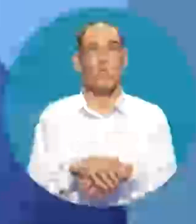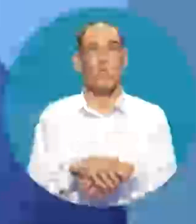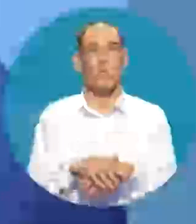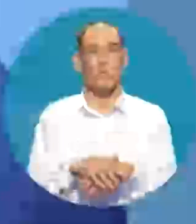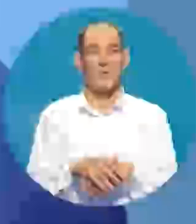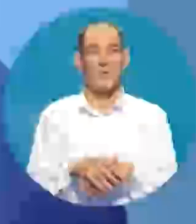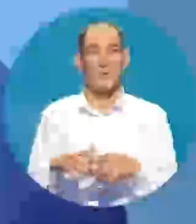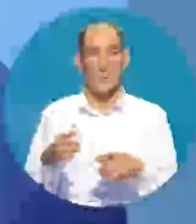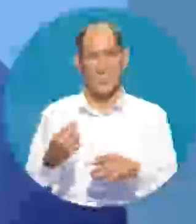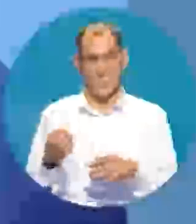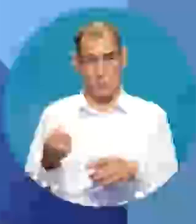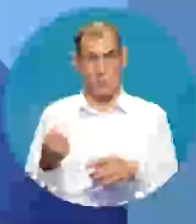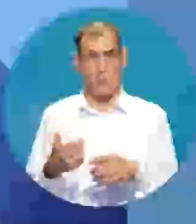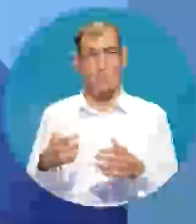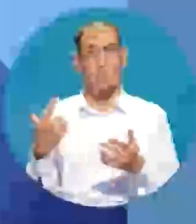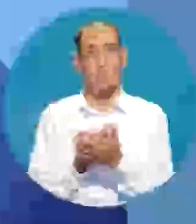Tağı bükleyimiz.